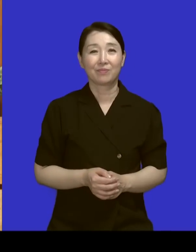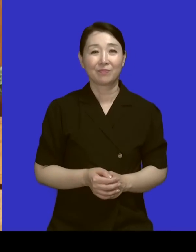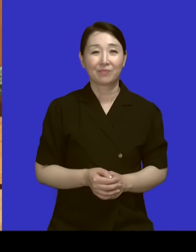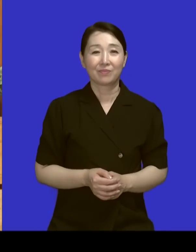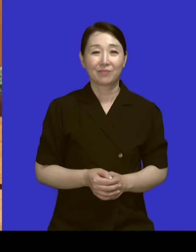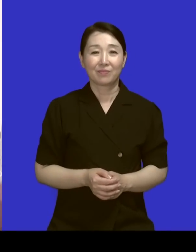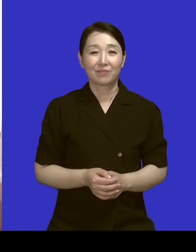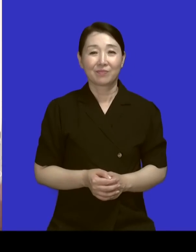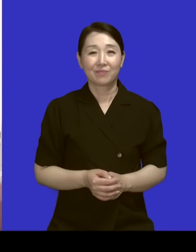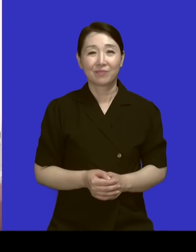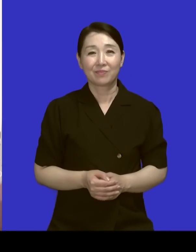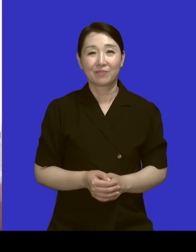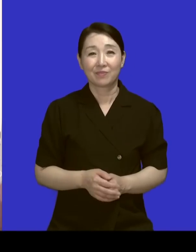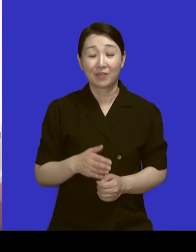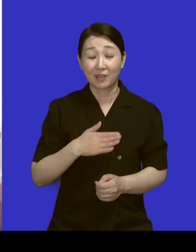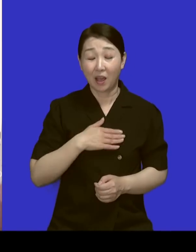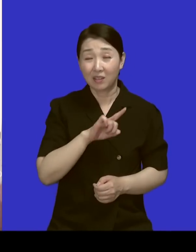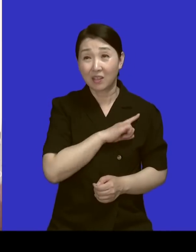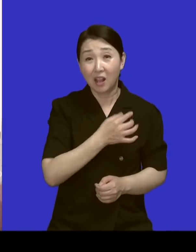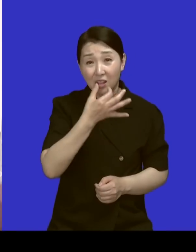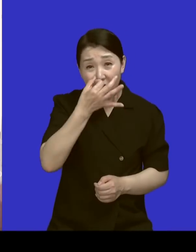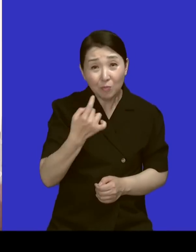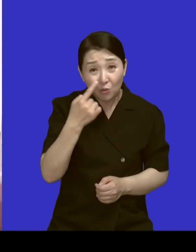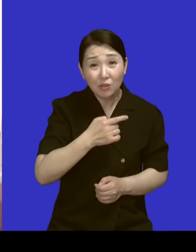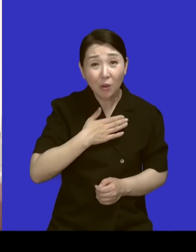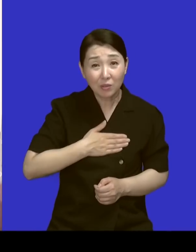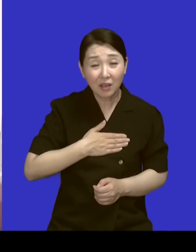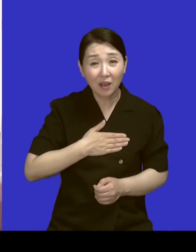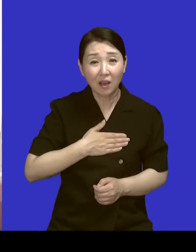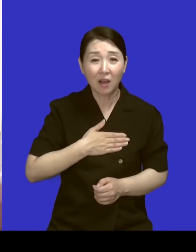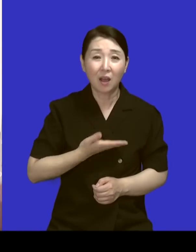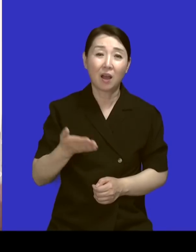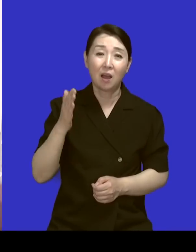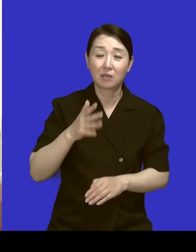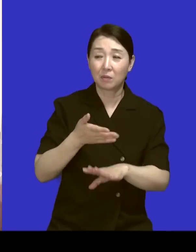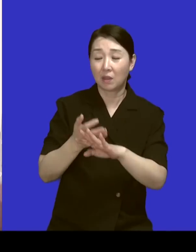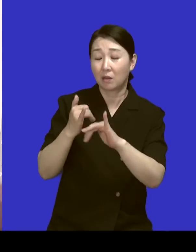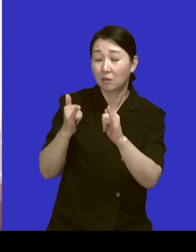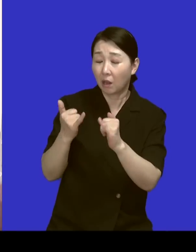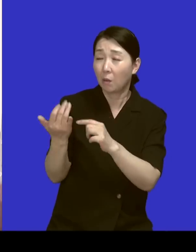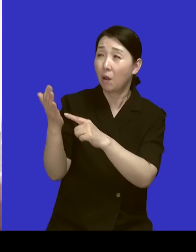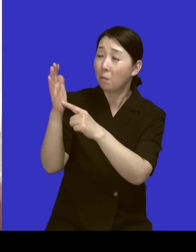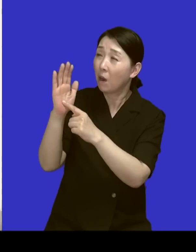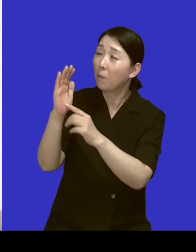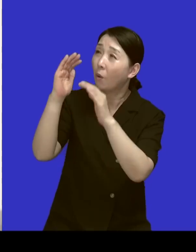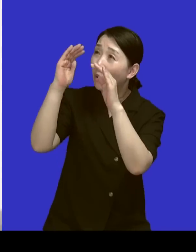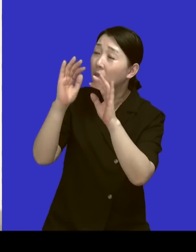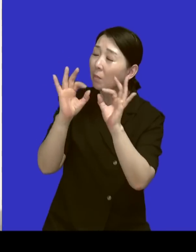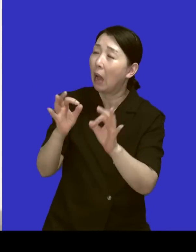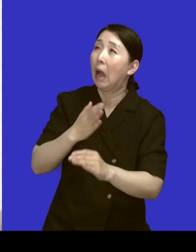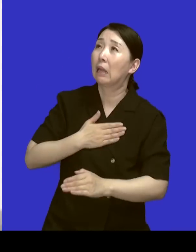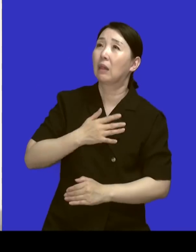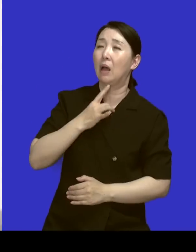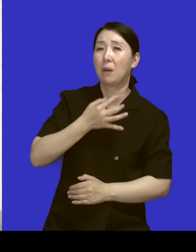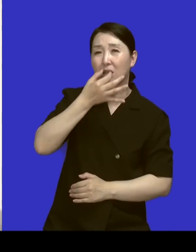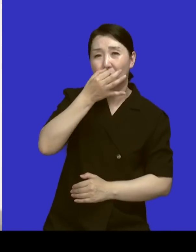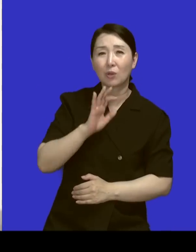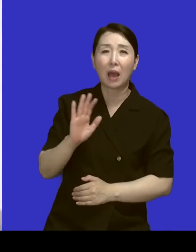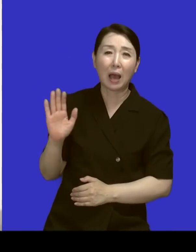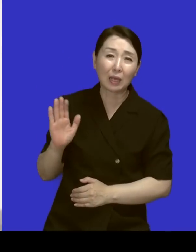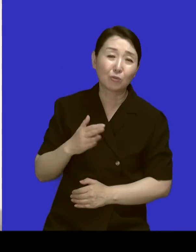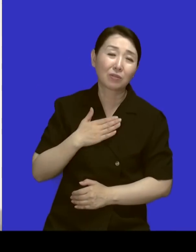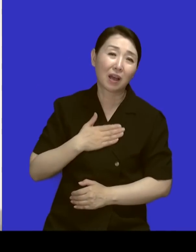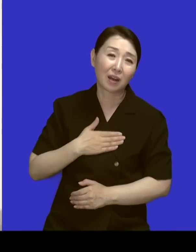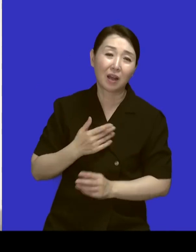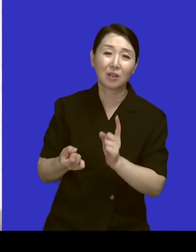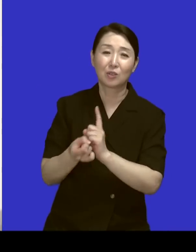근데 저는 제가 제일 힘든 줄 알았는데 다른 사람들의 발표를 들으면서 그래. 나만 힘든 게 아니었구나. 그렇죠.